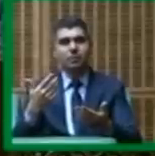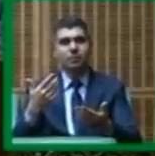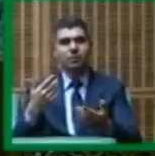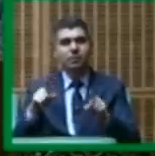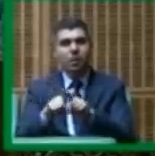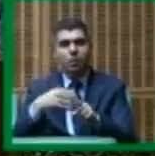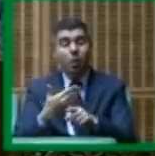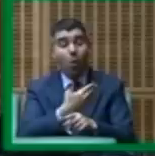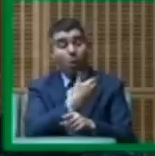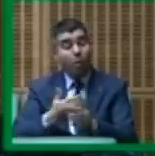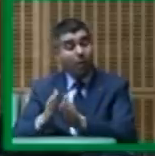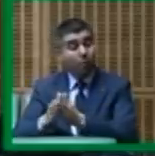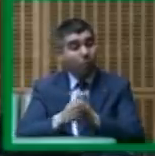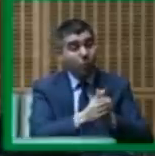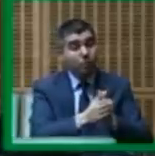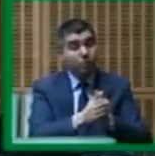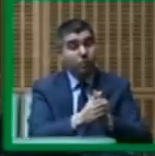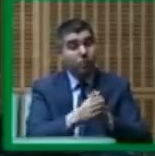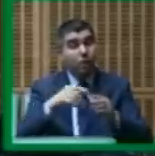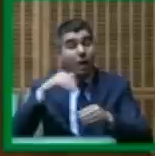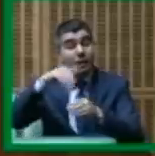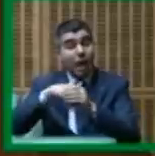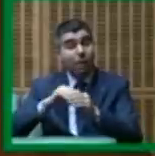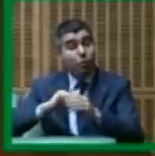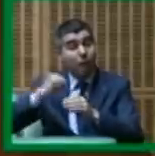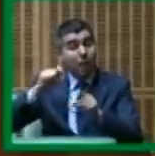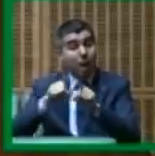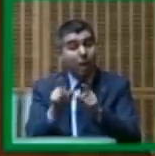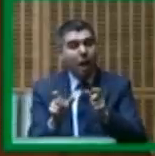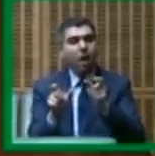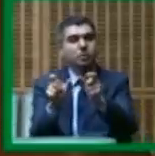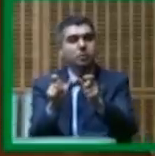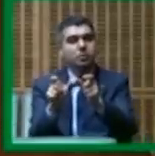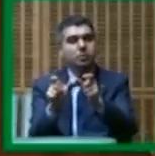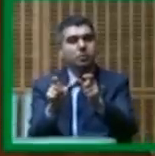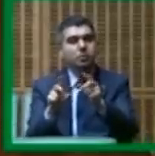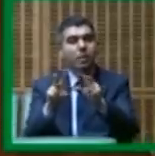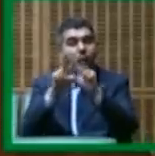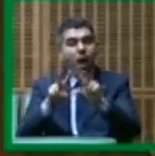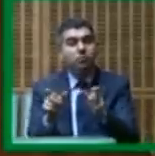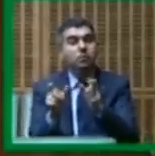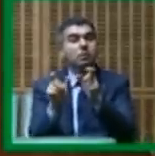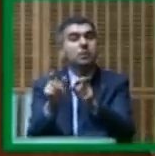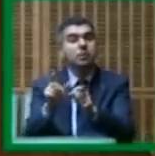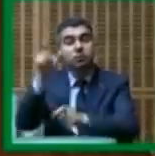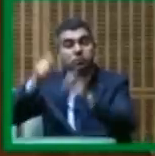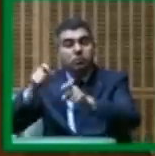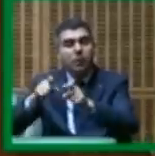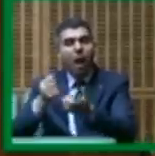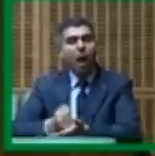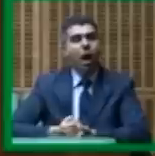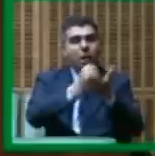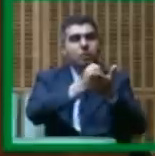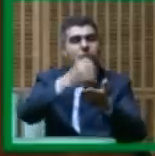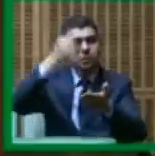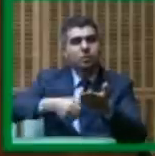في الانتخابات. لا سيدي، انت جيتي باش تحكم دير الاصلاح. الى جاب الله النتائج والانتخابات عطاتك